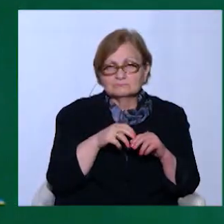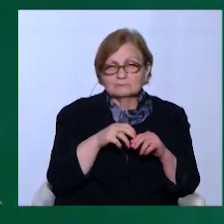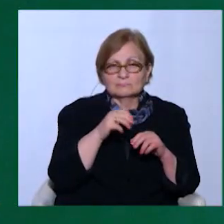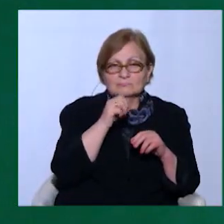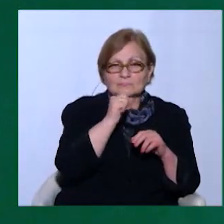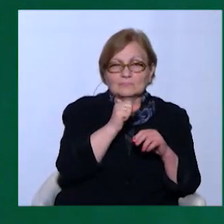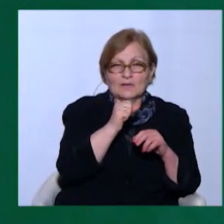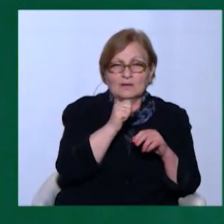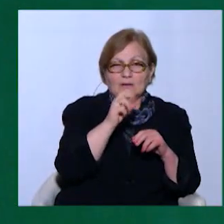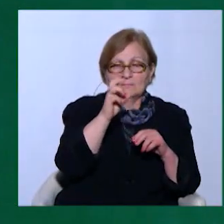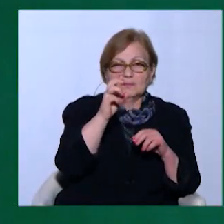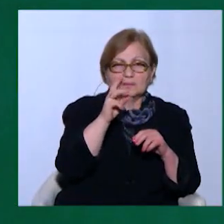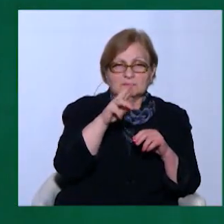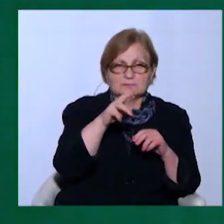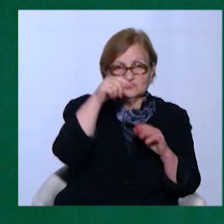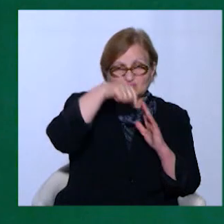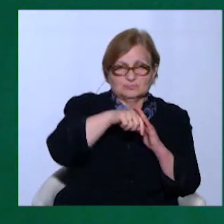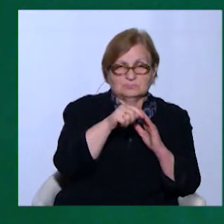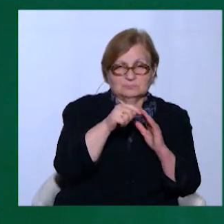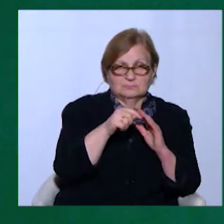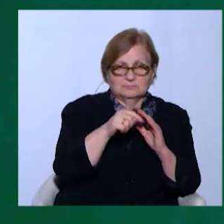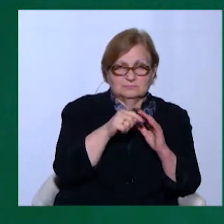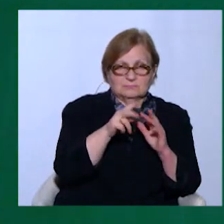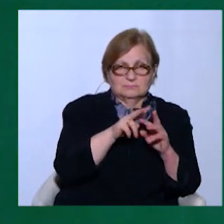B, D. რადგან მსგავსია, ვიცით რომ